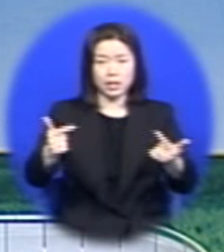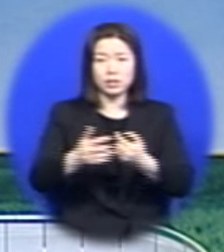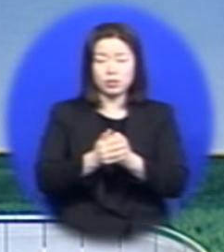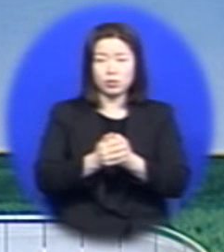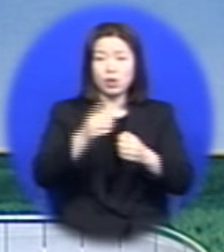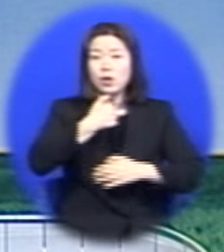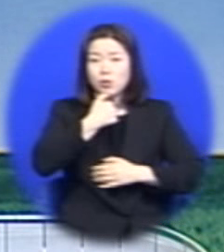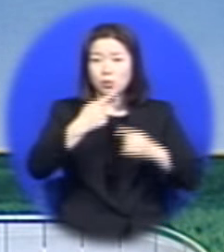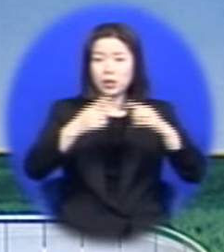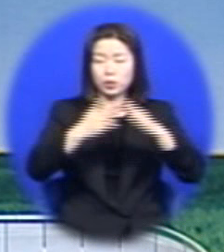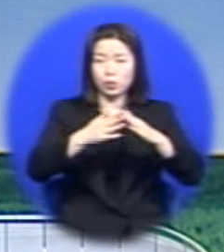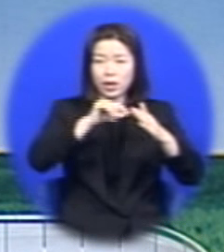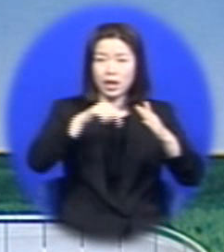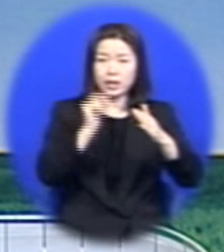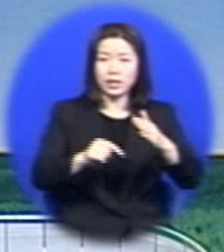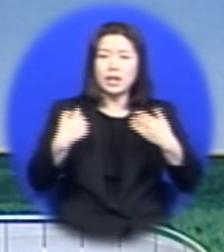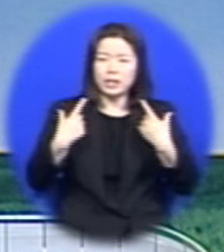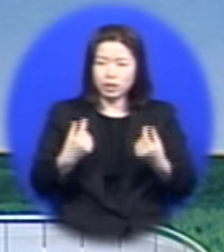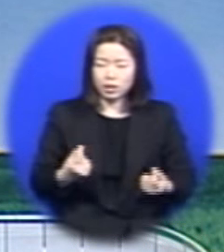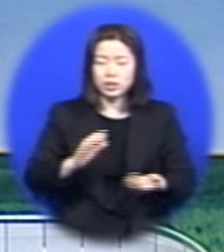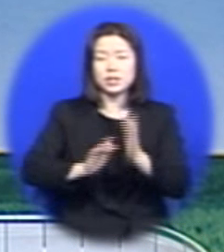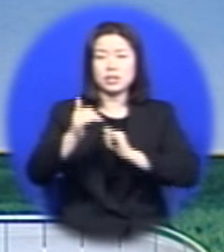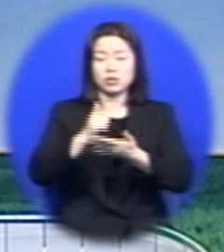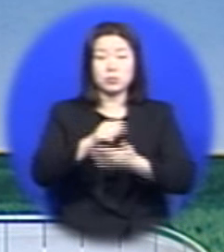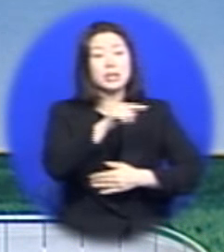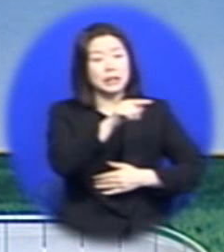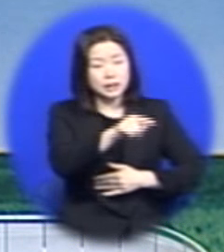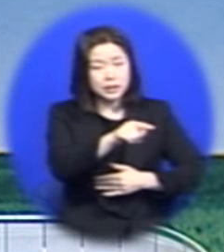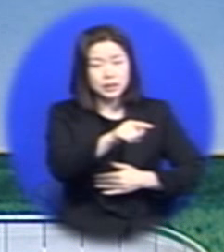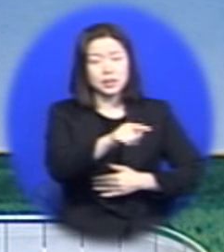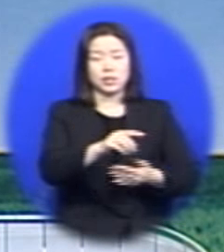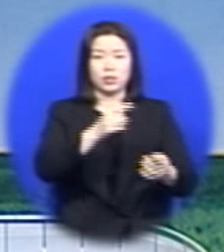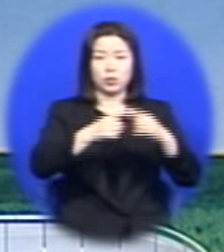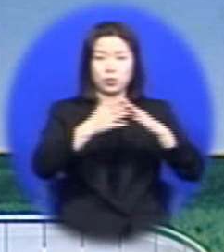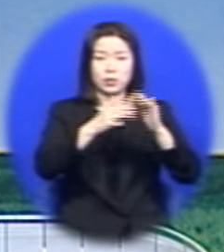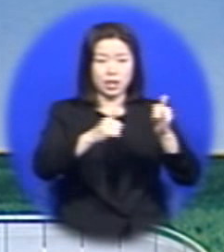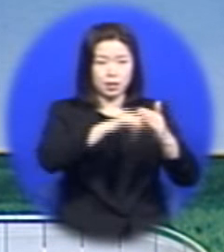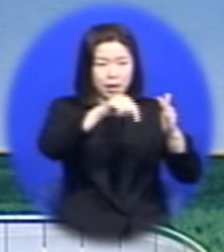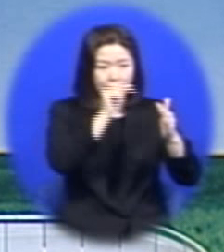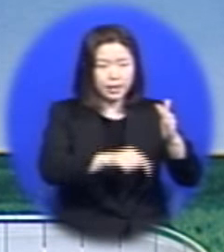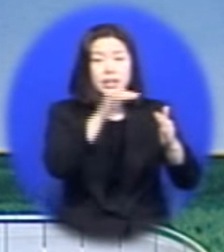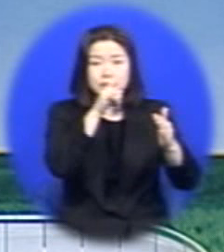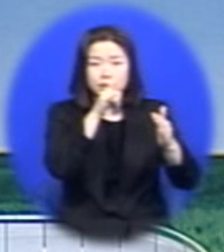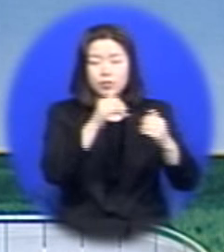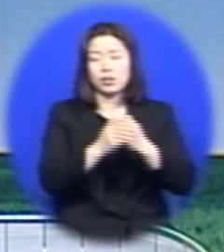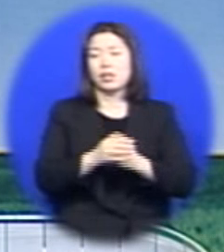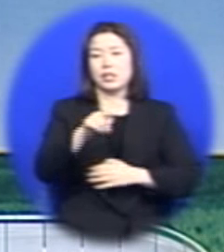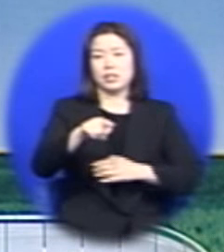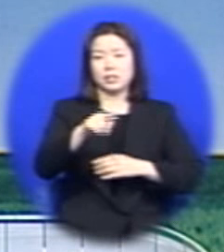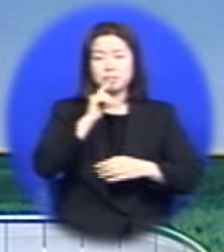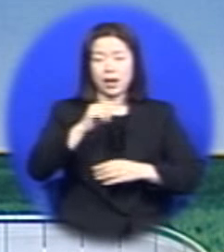교회 안에 여전히 예수님은 그 교인들, 그 예수님 안에 있었어요. 그 말은 로마